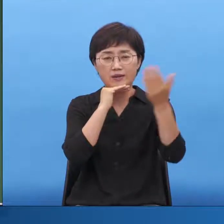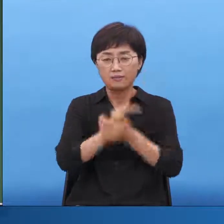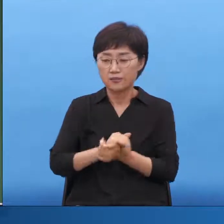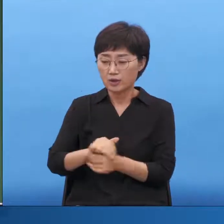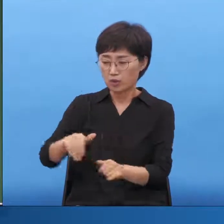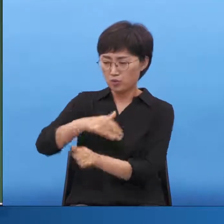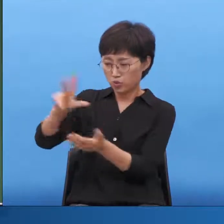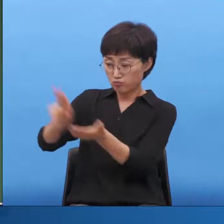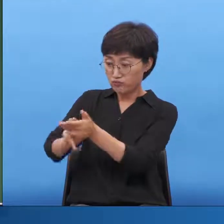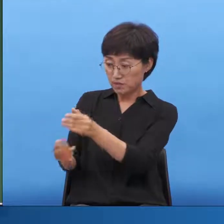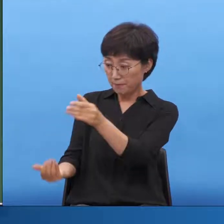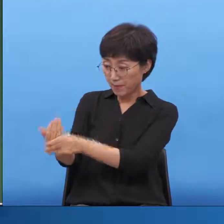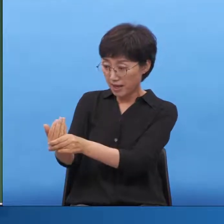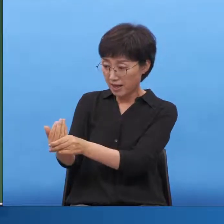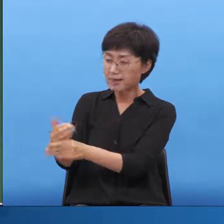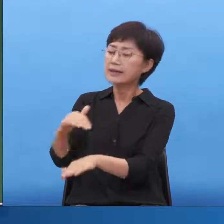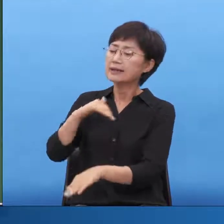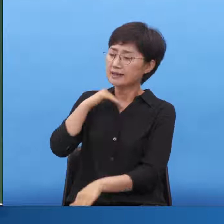양보하고 기다리면 돼.